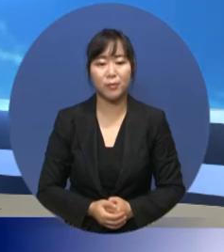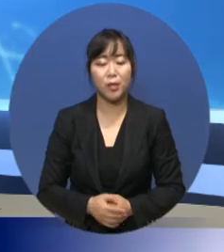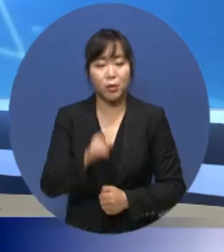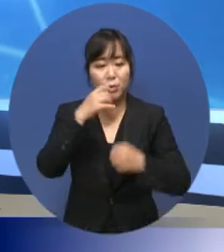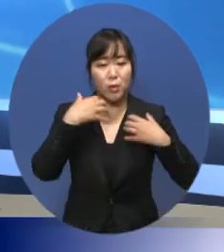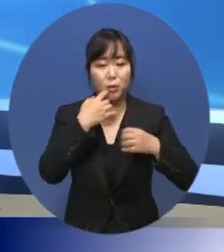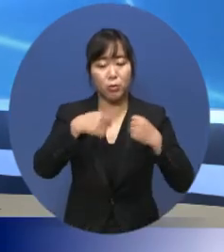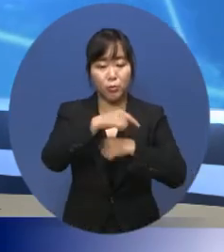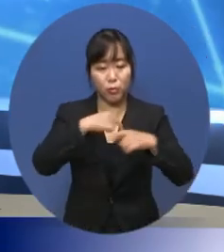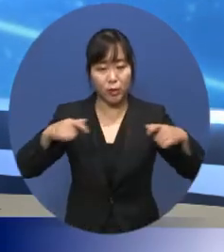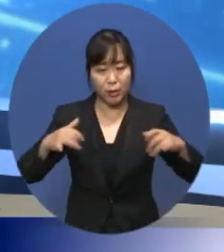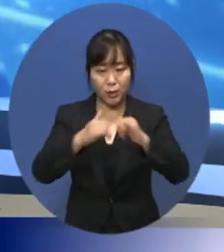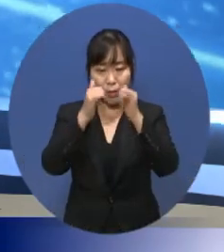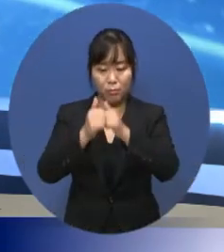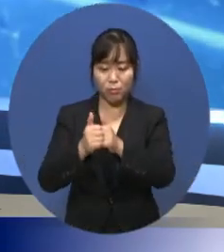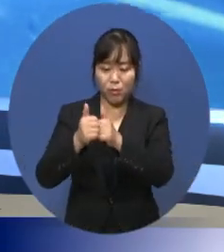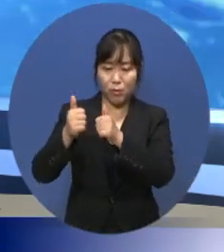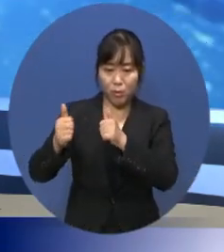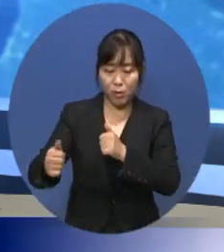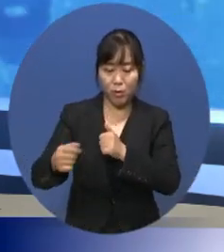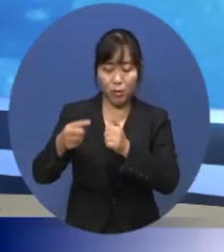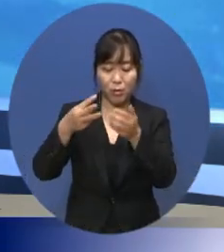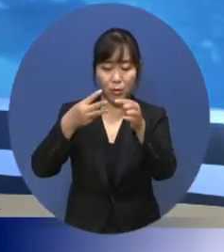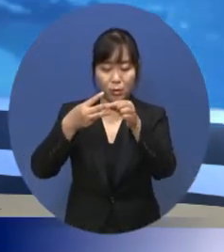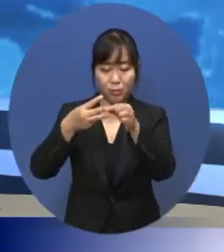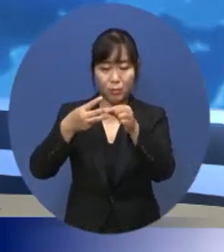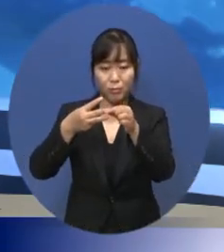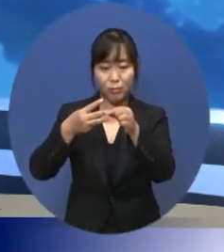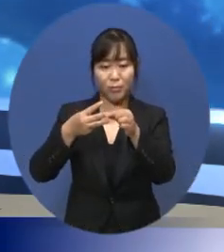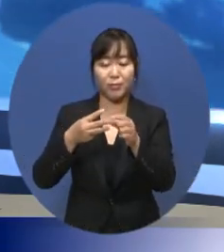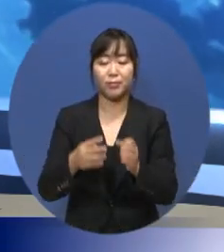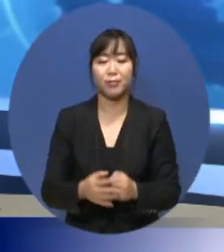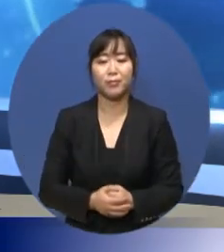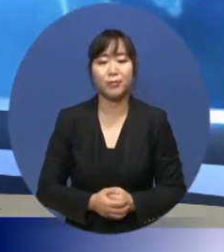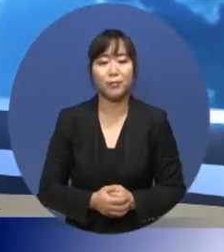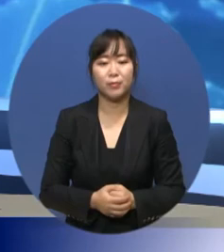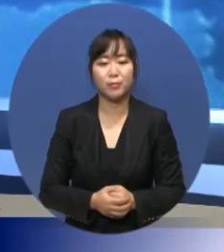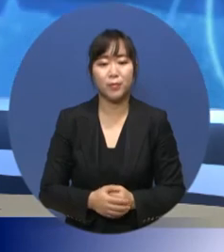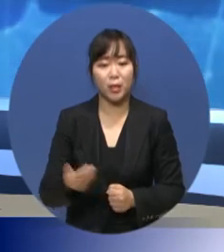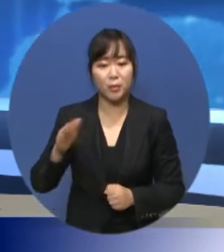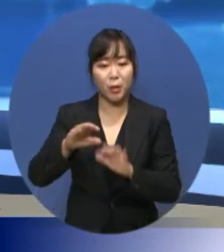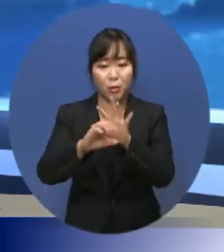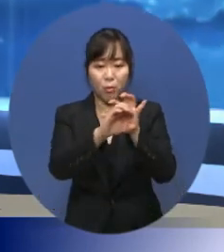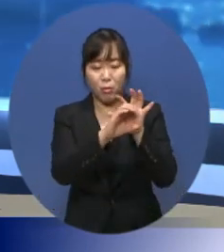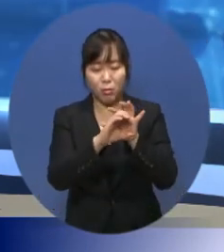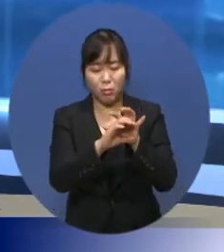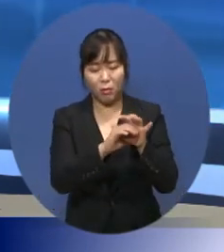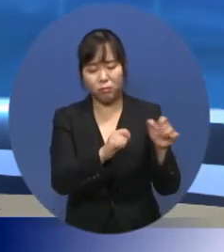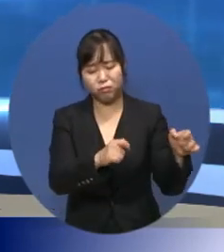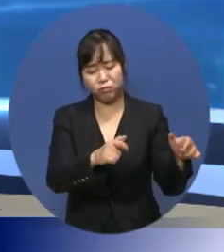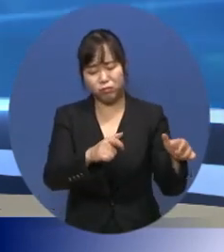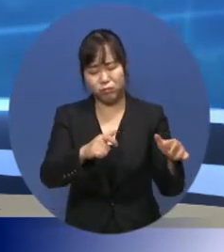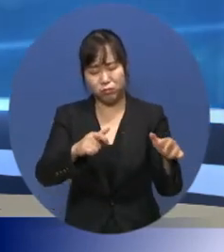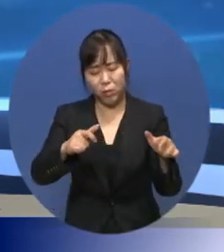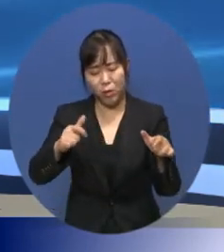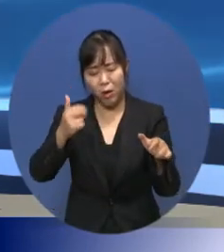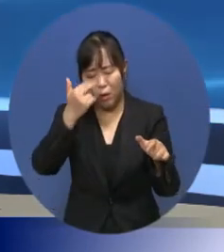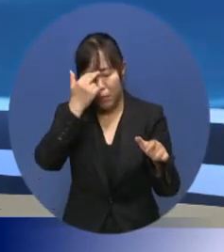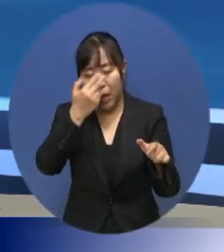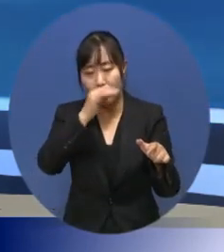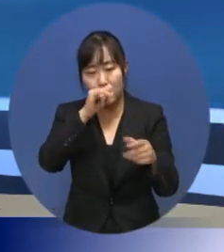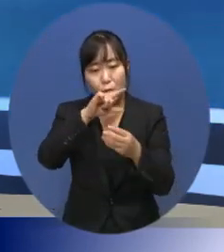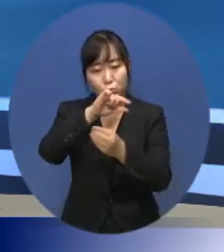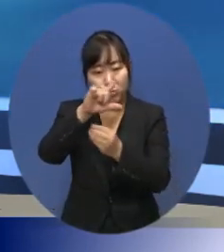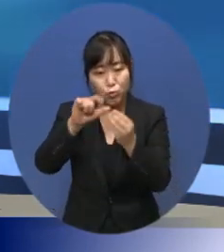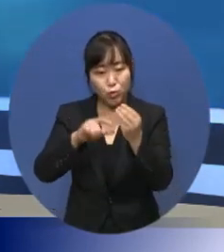정부가 수도권의 사회적 거리 두기를 2단계로 하향했습니다. 하지만 코로나19 확산세의 고비가 될 수 있는